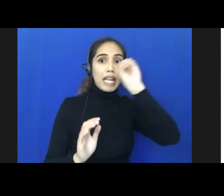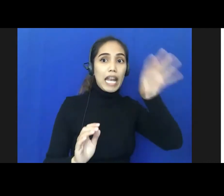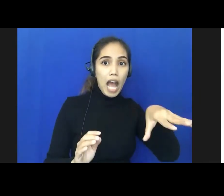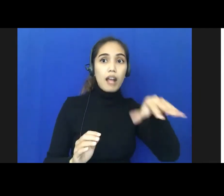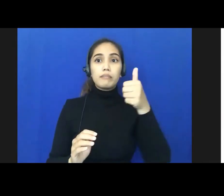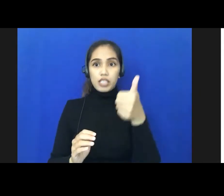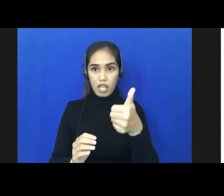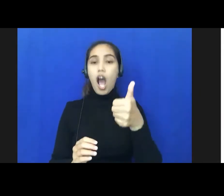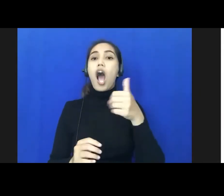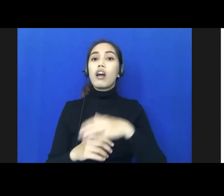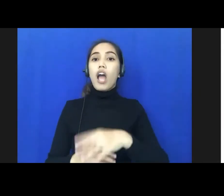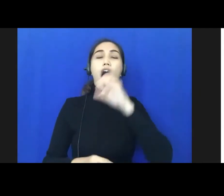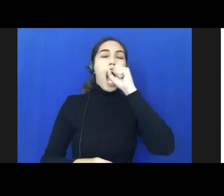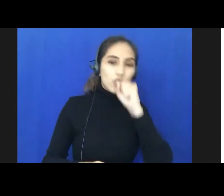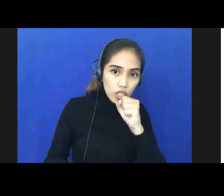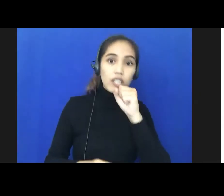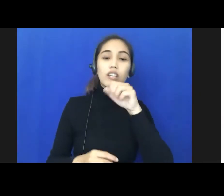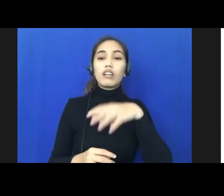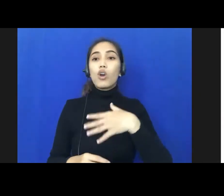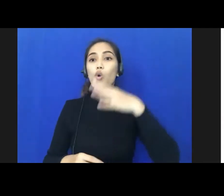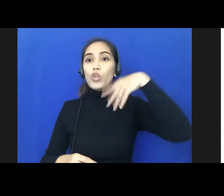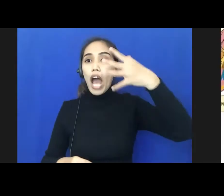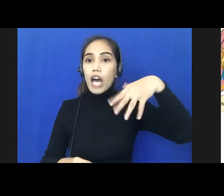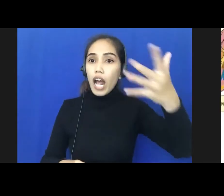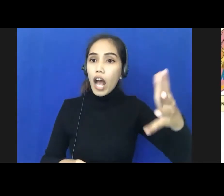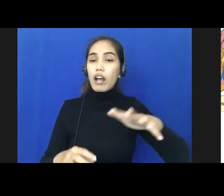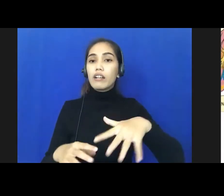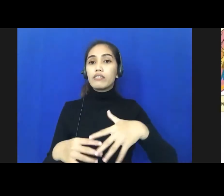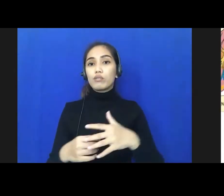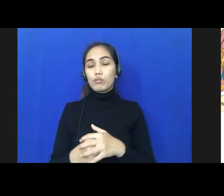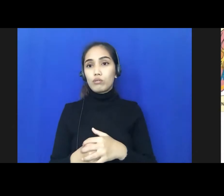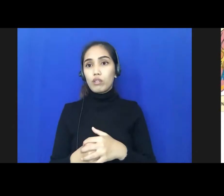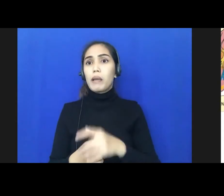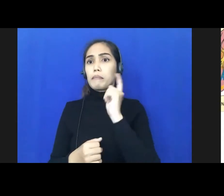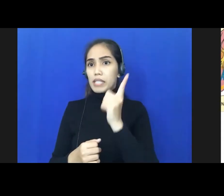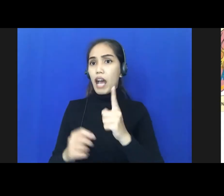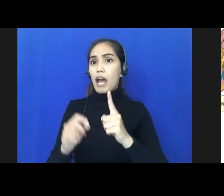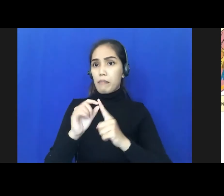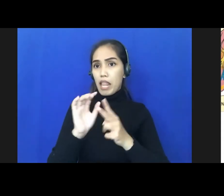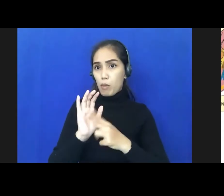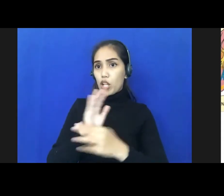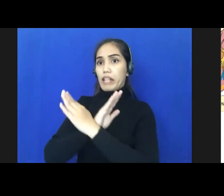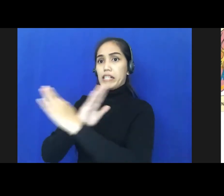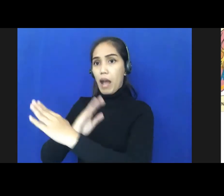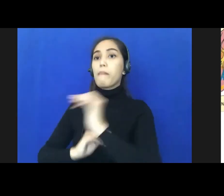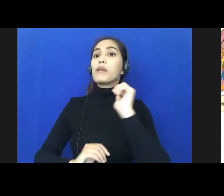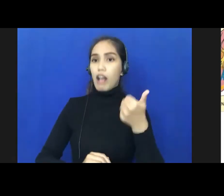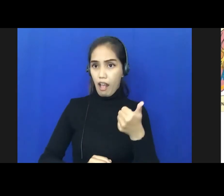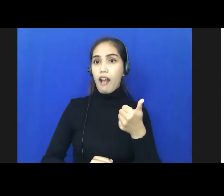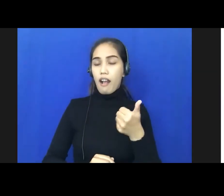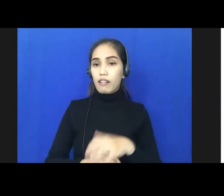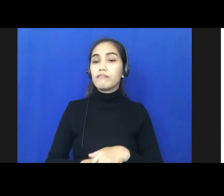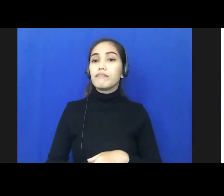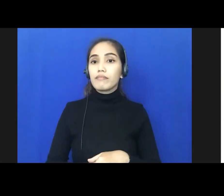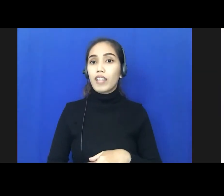batuk atau bersin penderita. Sebenarnya pneumonia itu bisa dicegah dan ditangani. Save